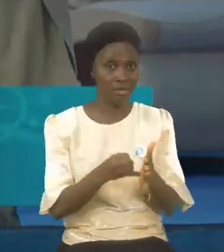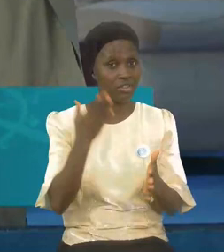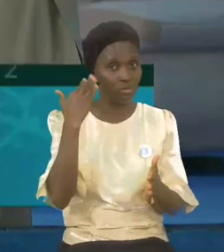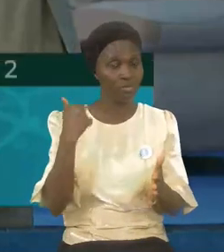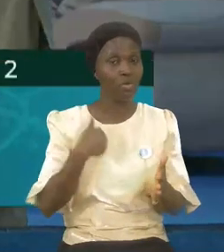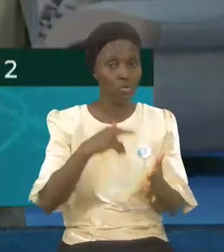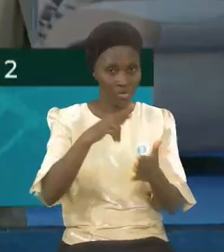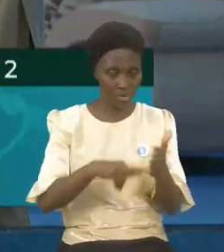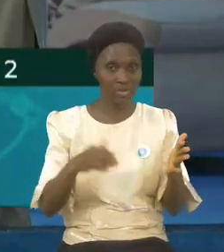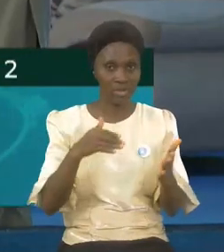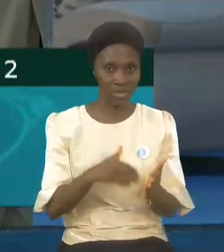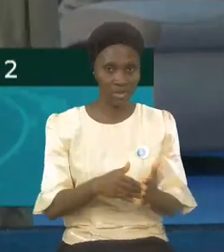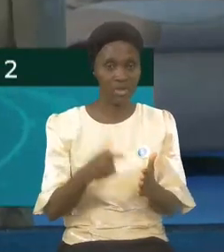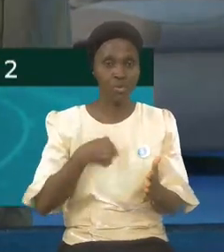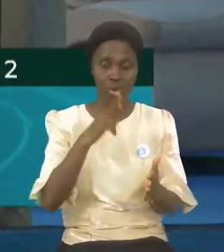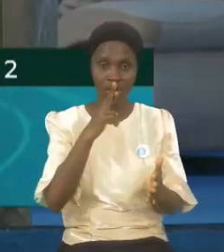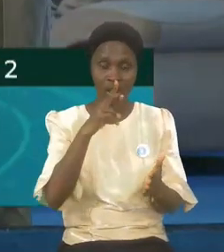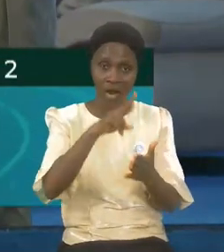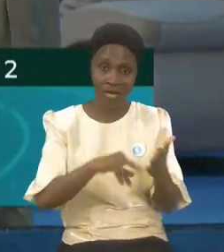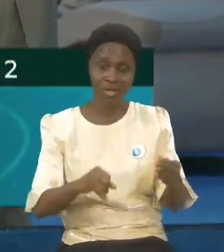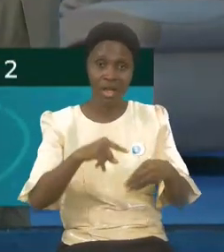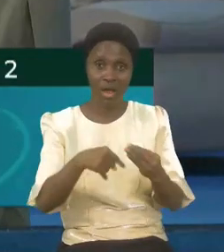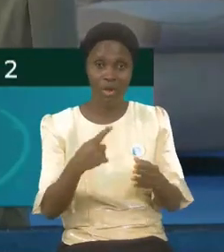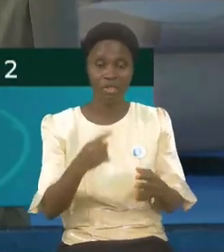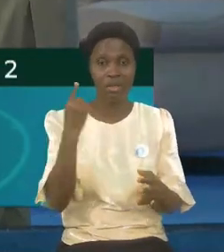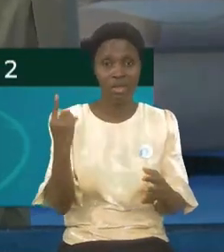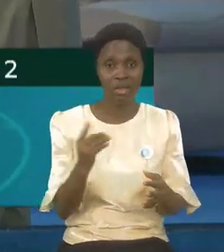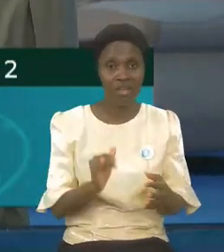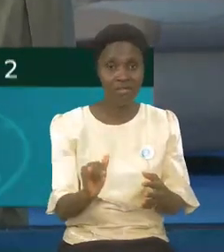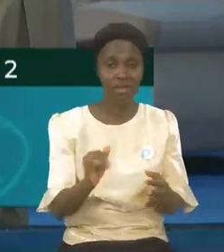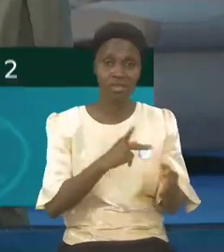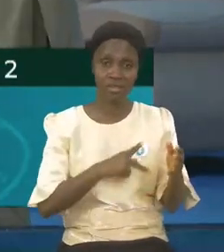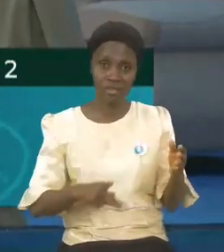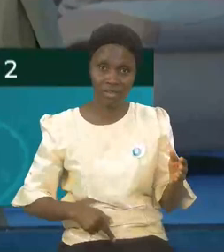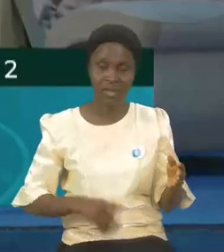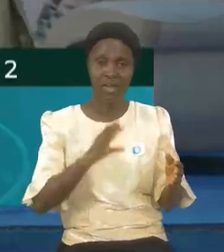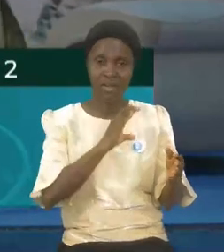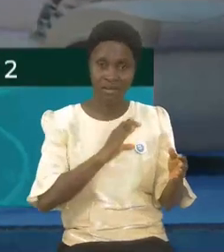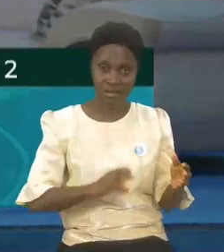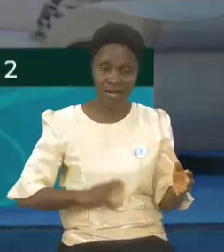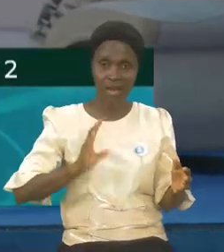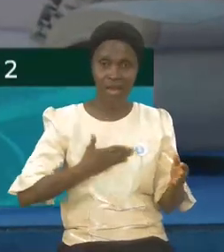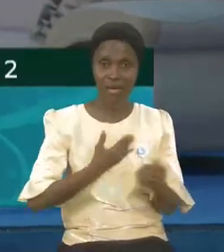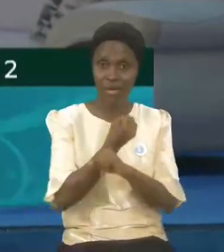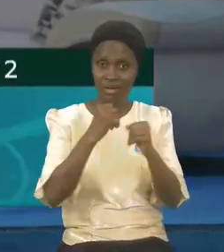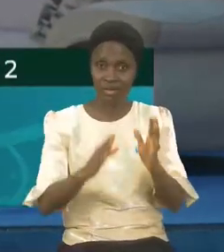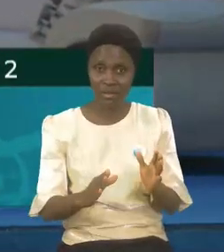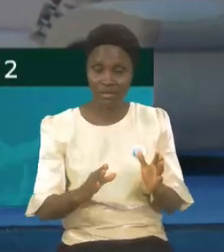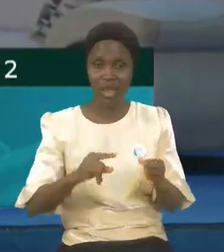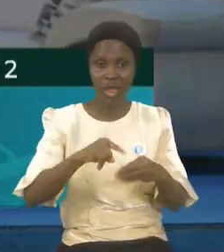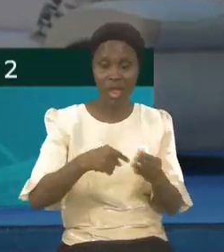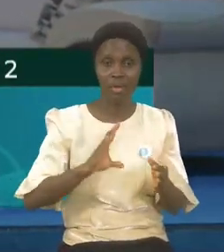lu sur l'ancien des jours, on a lu sur le roi éternel, Christ notre Seigneur,